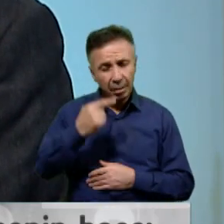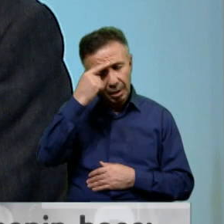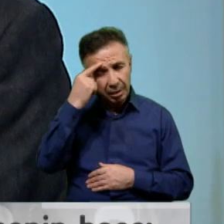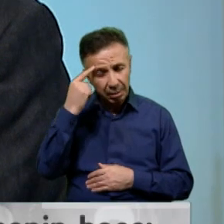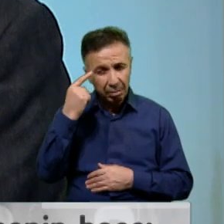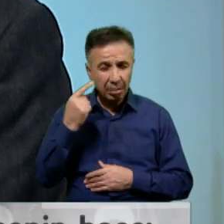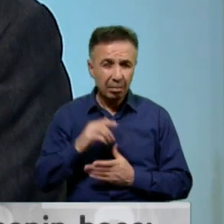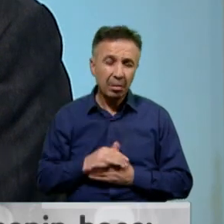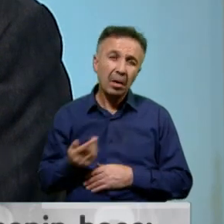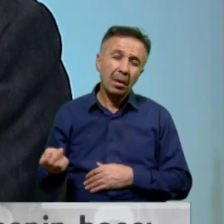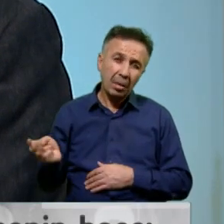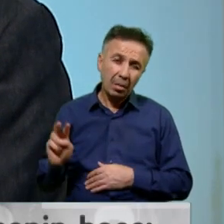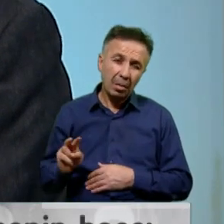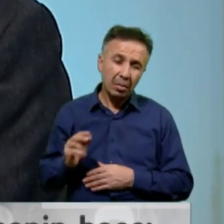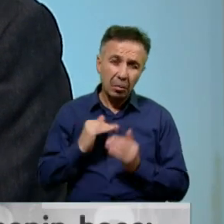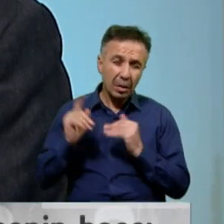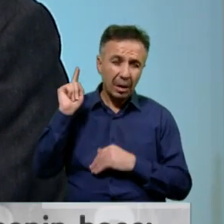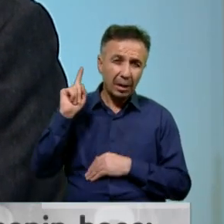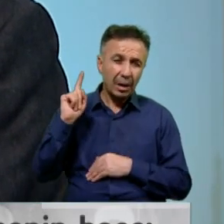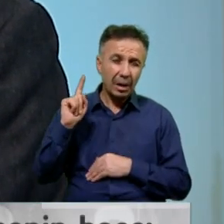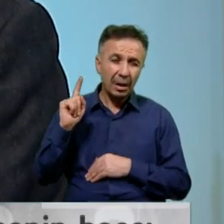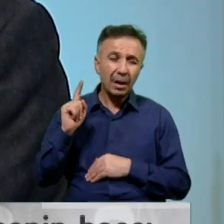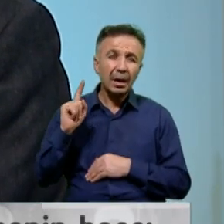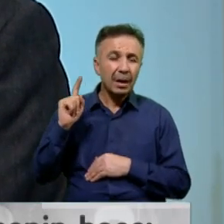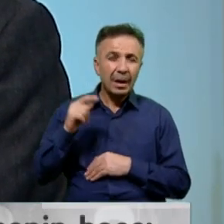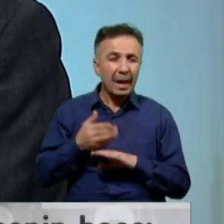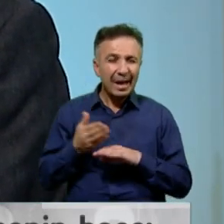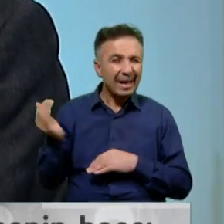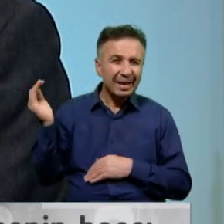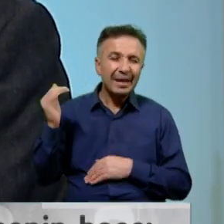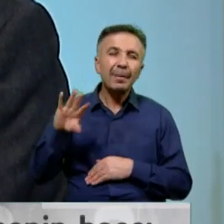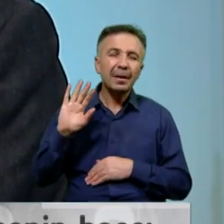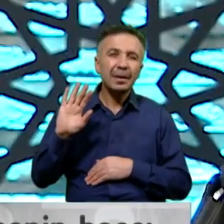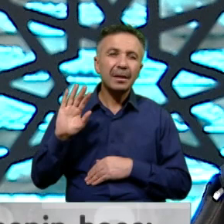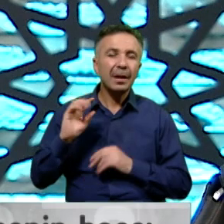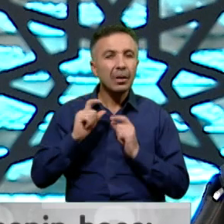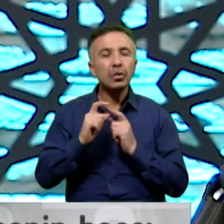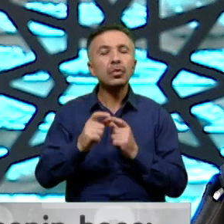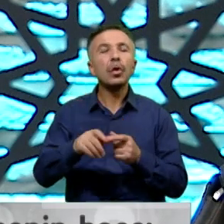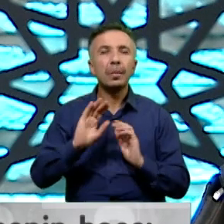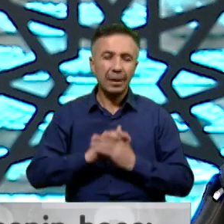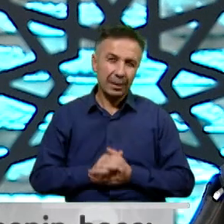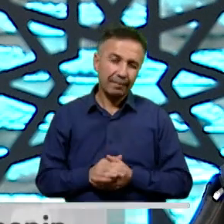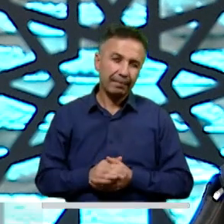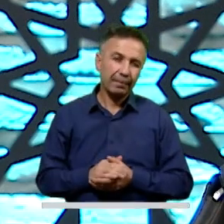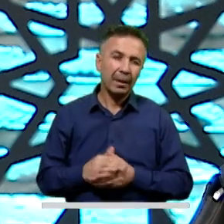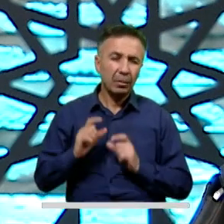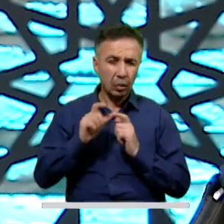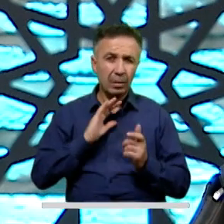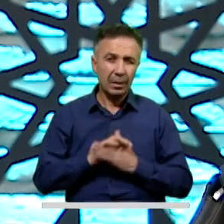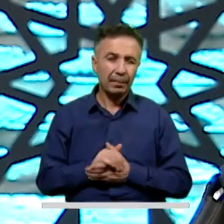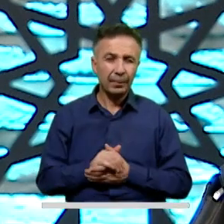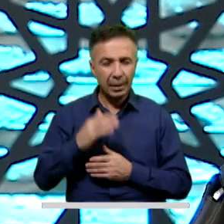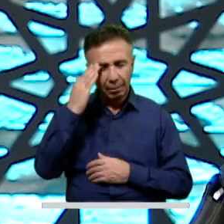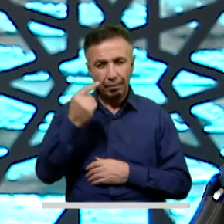ettiniz. Cenab-ı Hak niye gelmedin diye sual etmeyecek. İnşallah. Hasret Hanım'ın sorusu var hocam. Selamünaleyküm.